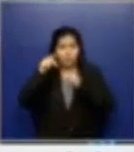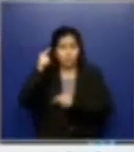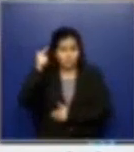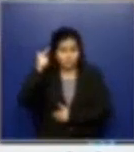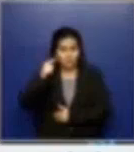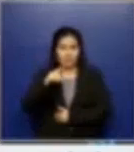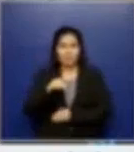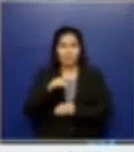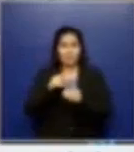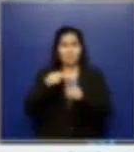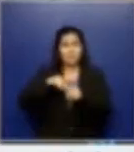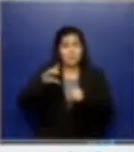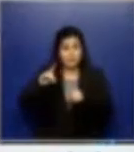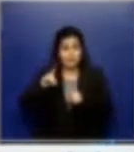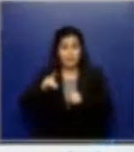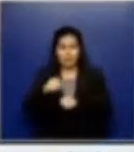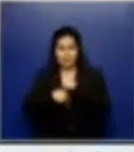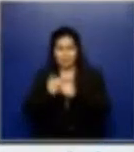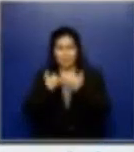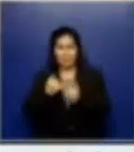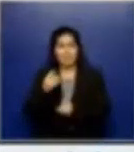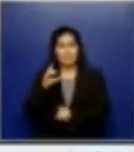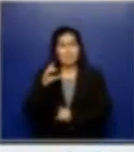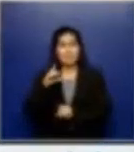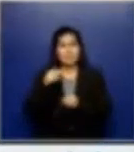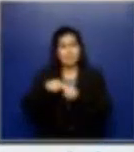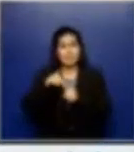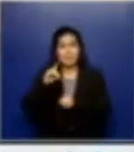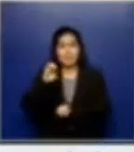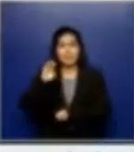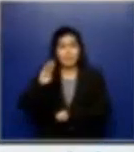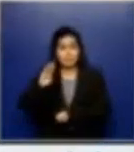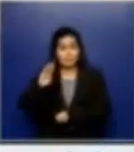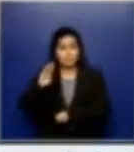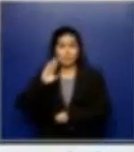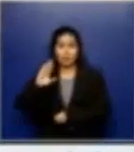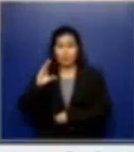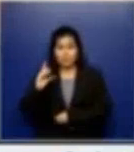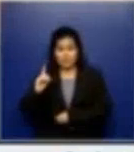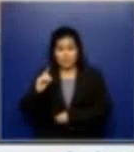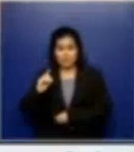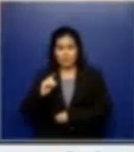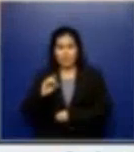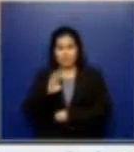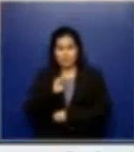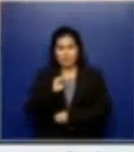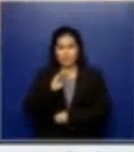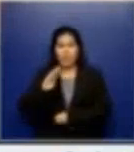นี้ราคาน้ำมันดิบดีเซลปีนี้น้ำมันดิบนะ40 บาร์เรลพ